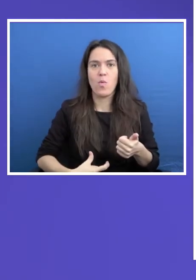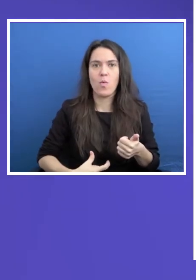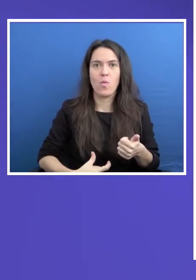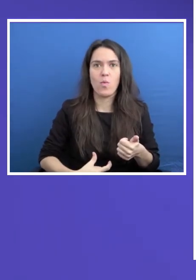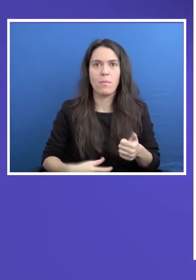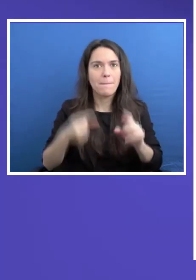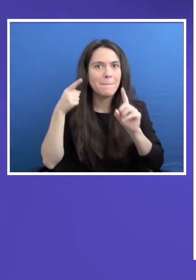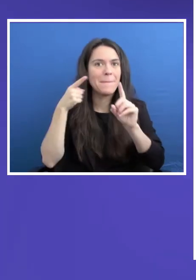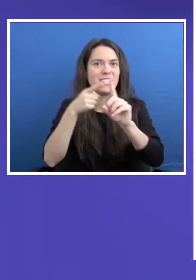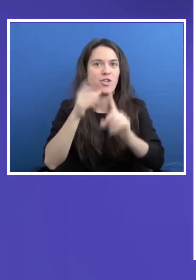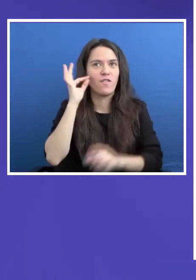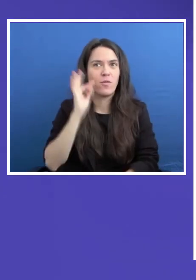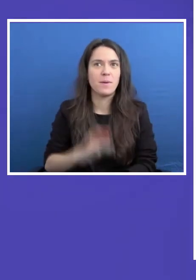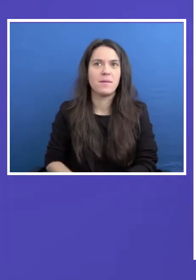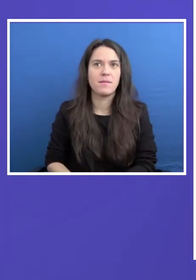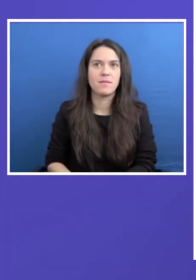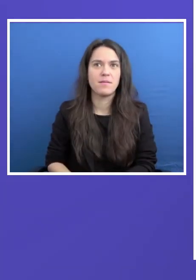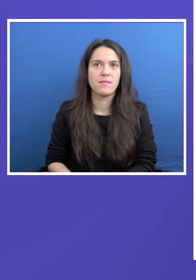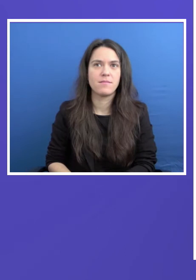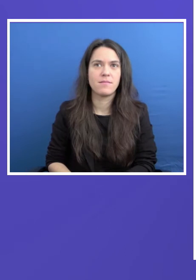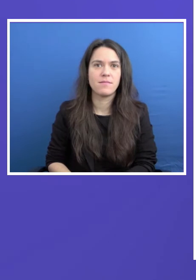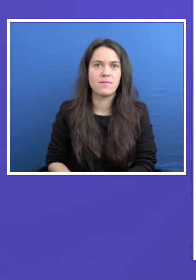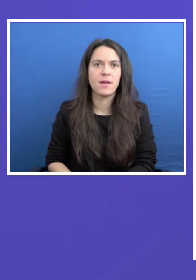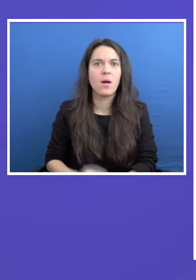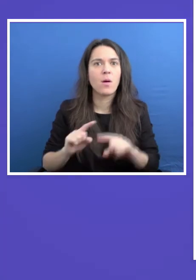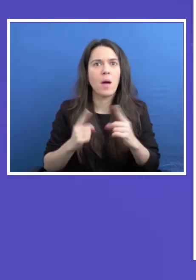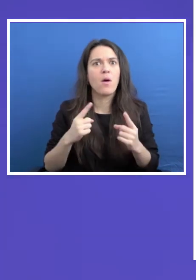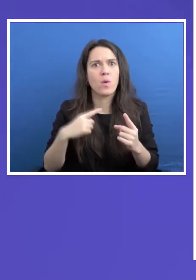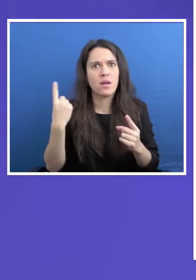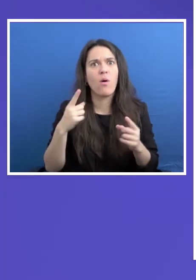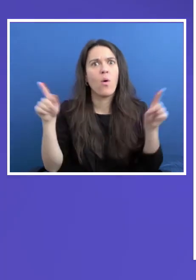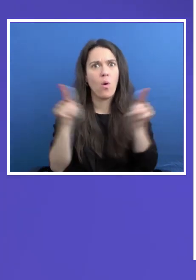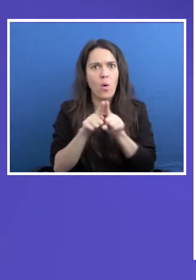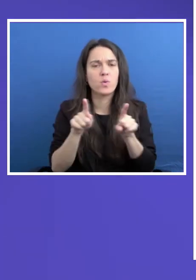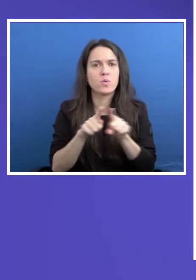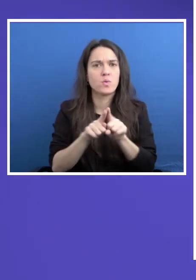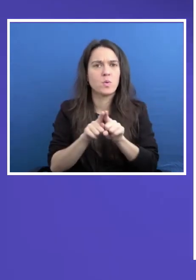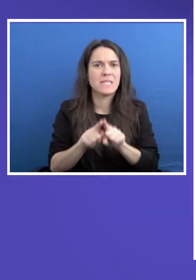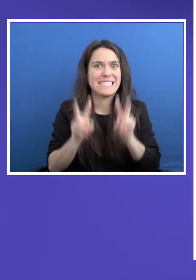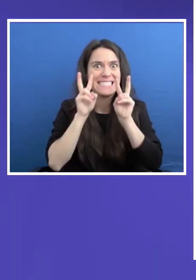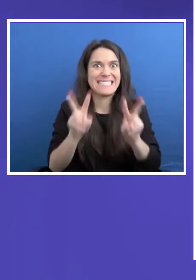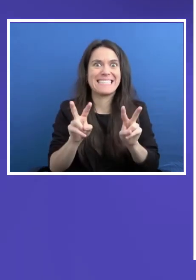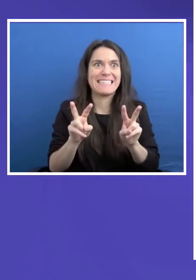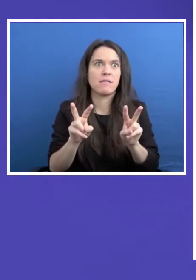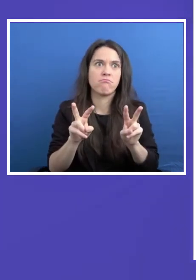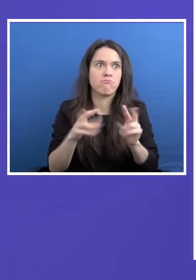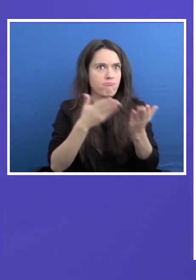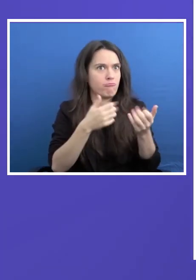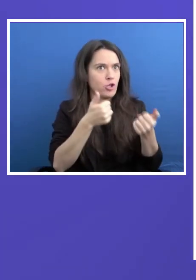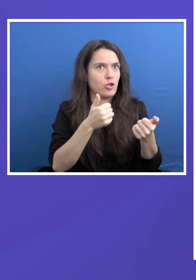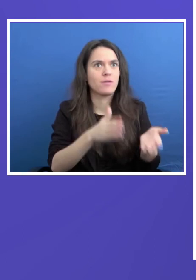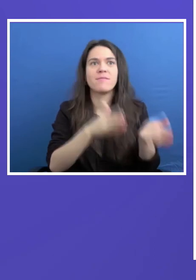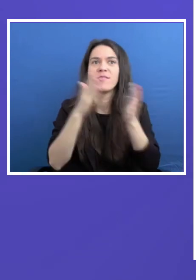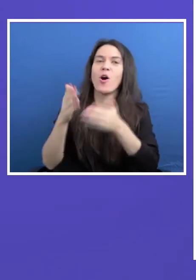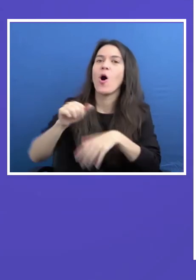صوره لهذه المراه اللي هي ناجحه في شغلها وكمان ناجحه في بيتها. اعتقد ان الدمج بين الاثنين ده هيخلي الجيل الجديد افضل، ان هو